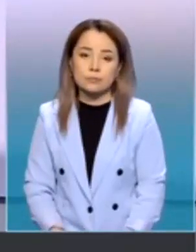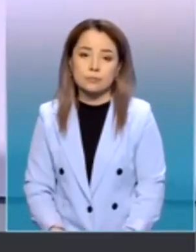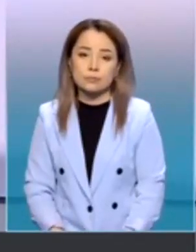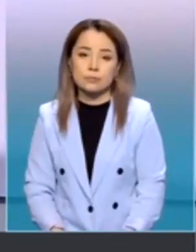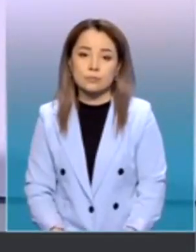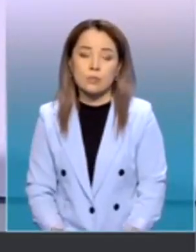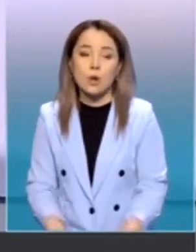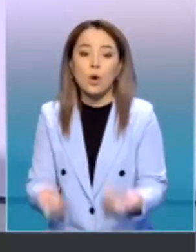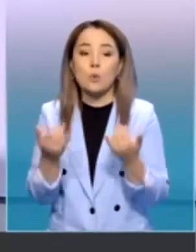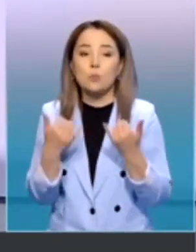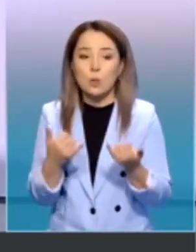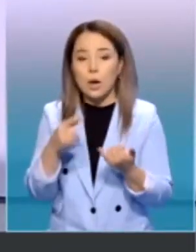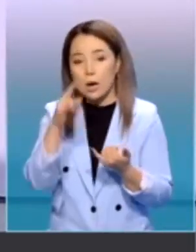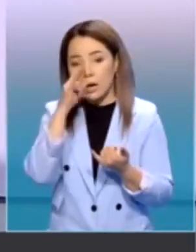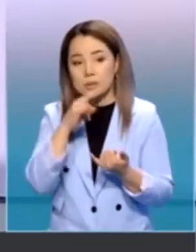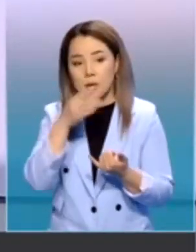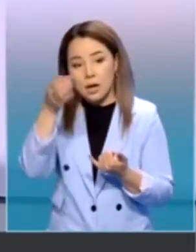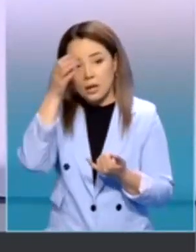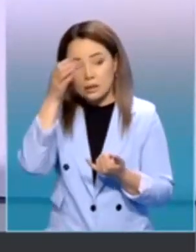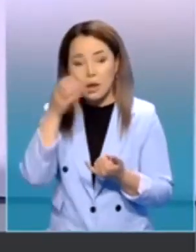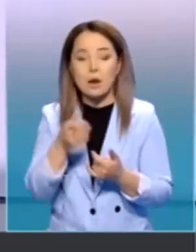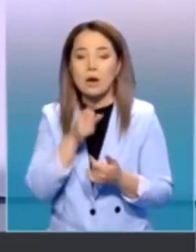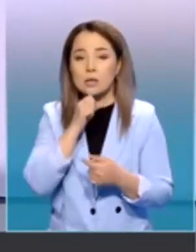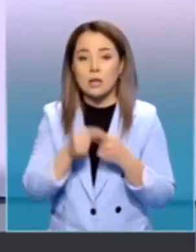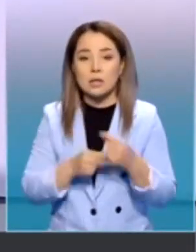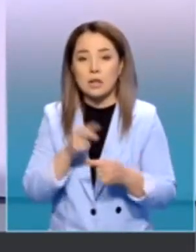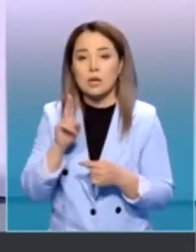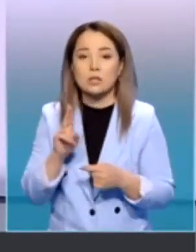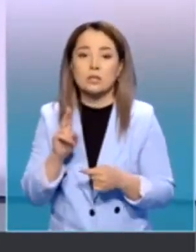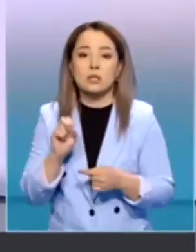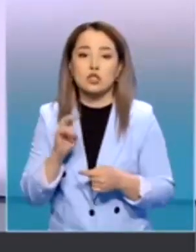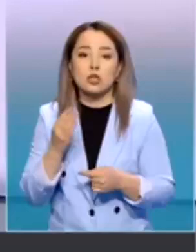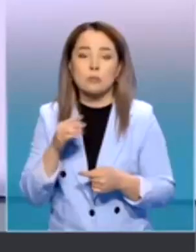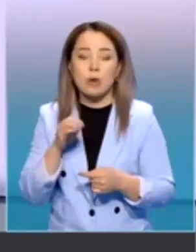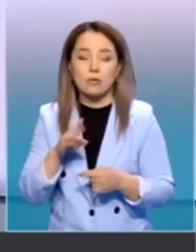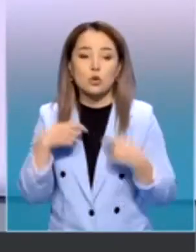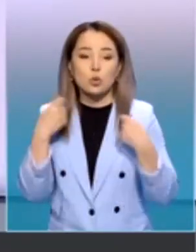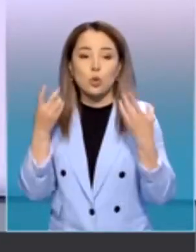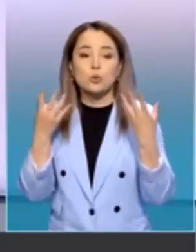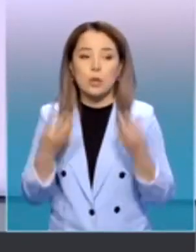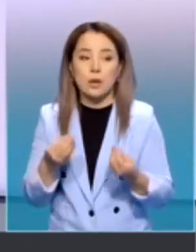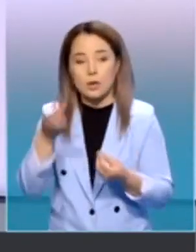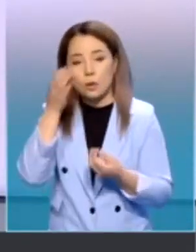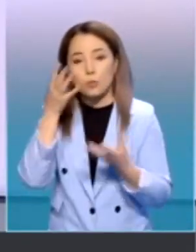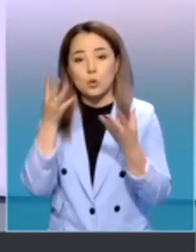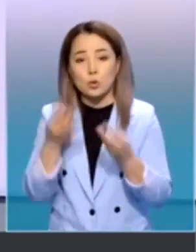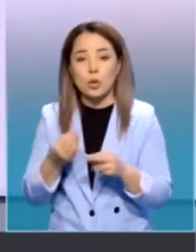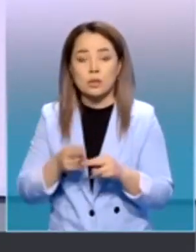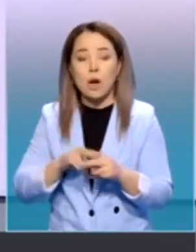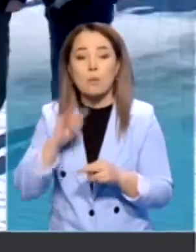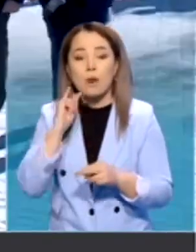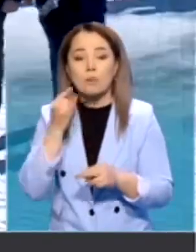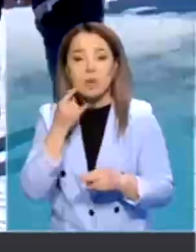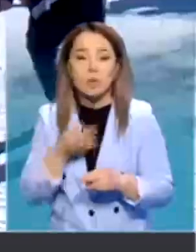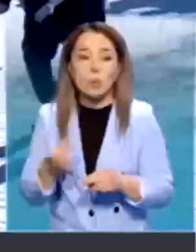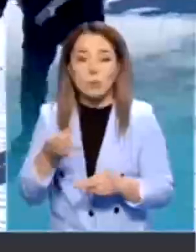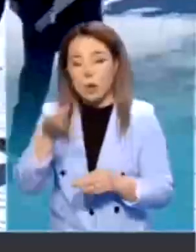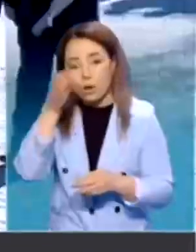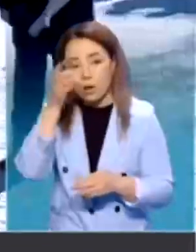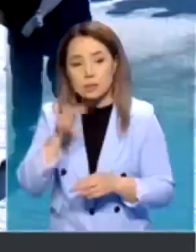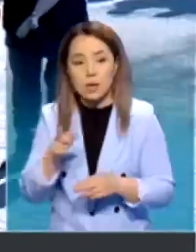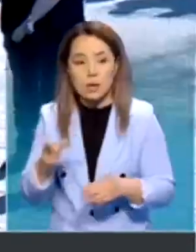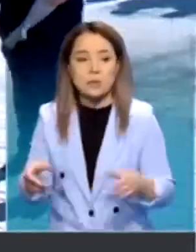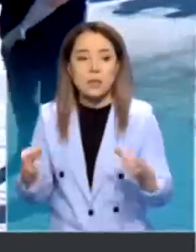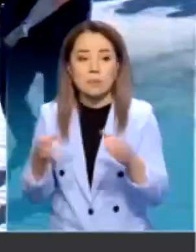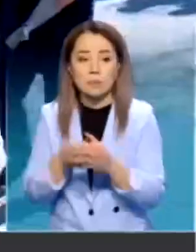Ел жаңалықтарына оралайық. Бүгін қазақ ғылымының атасы Қаныш Сәтбаевтың туған күні, ғылым күні. Осыған орай Павлодарда ғалымдар бас